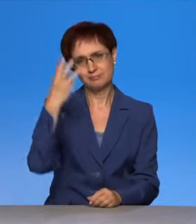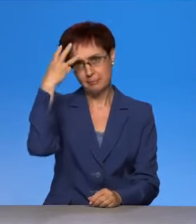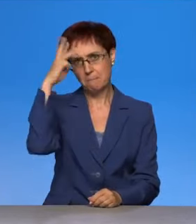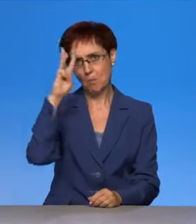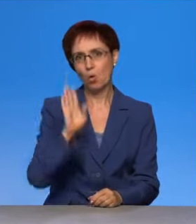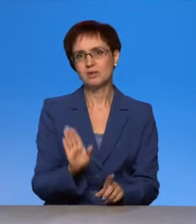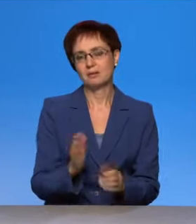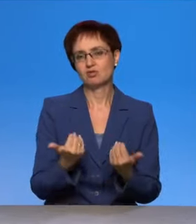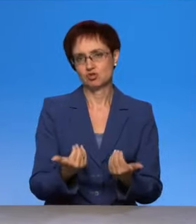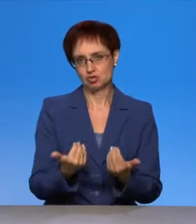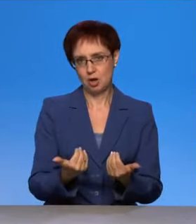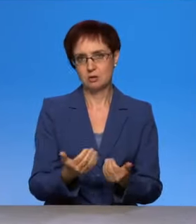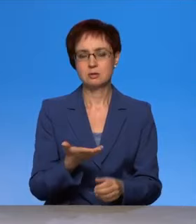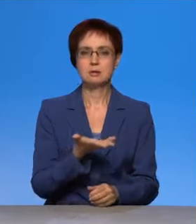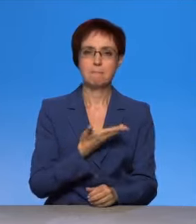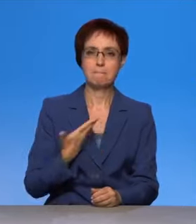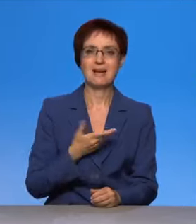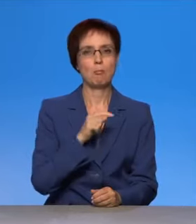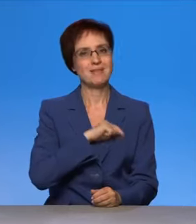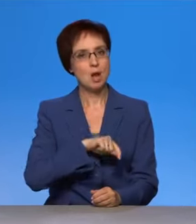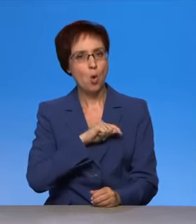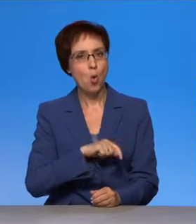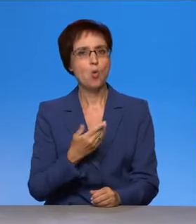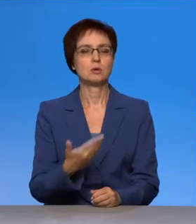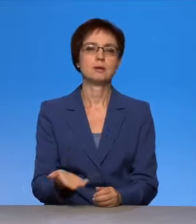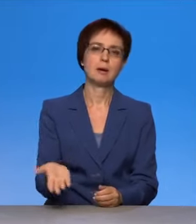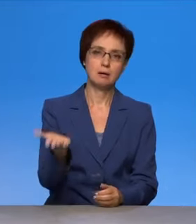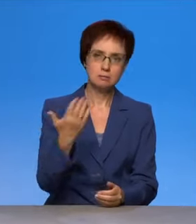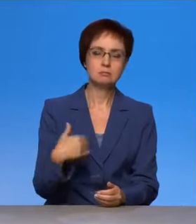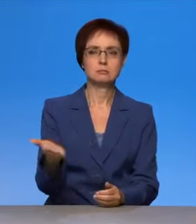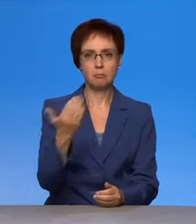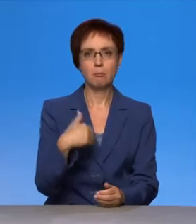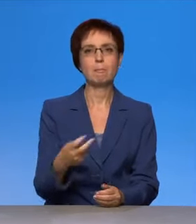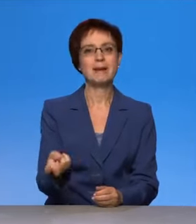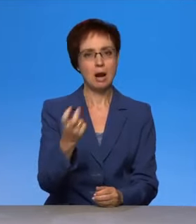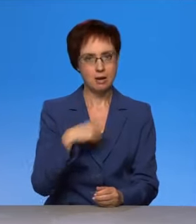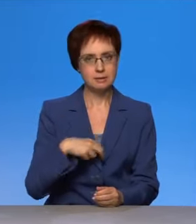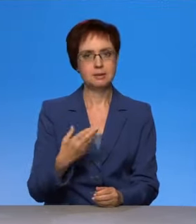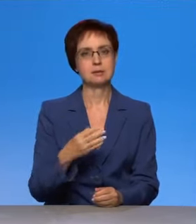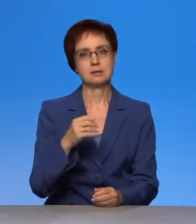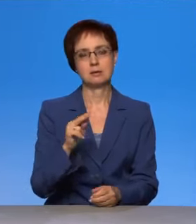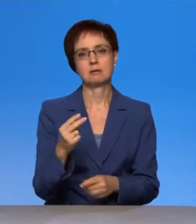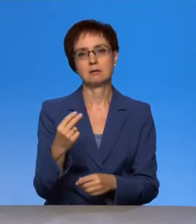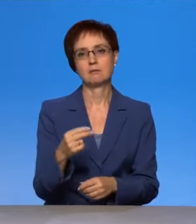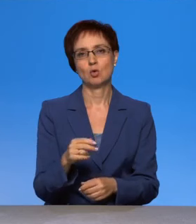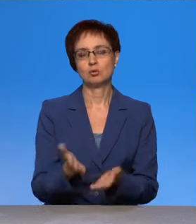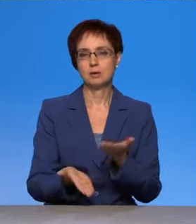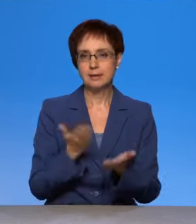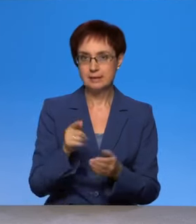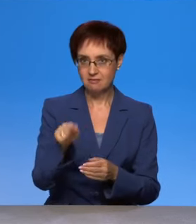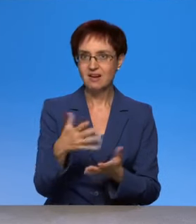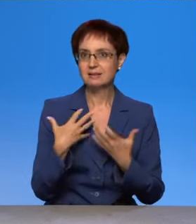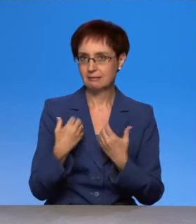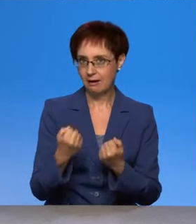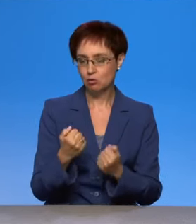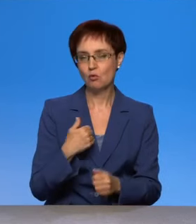вот мы психологи и так далее, приходите к нам, Личидзе, там, Слонидзе, Личидзе. А если вы здоровы, мы вас убедим и найдем,